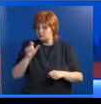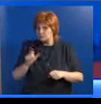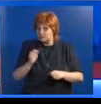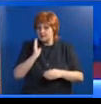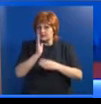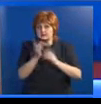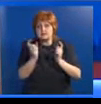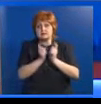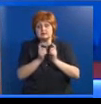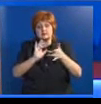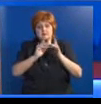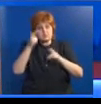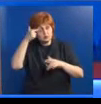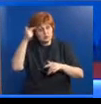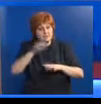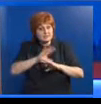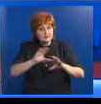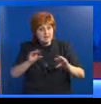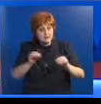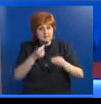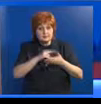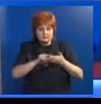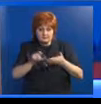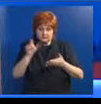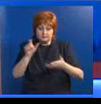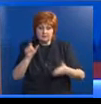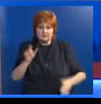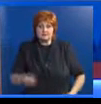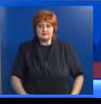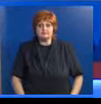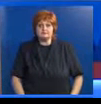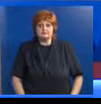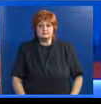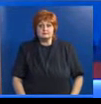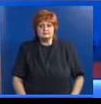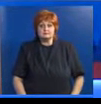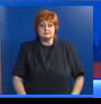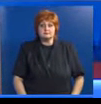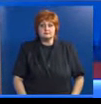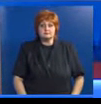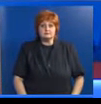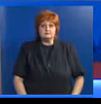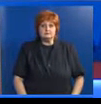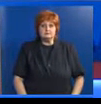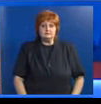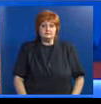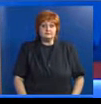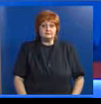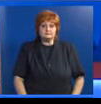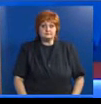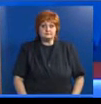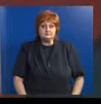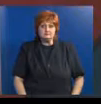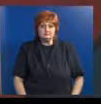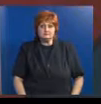нацеленный на борьбу с компьютерной безграмотностью. Юлия Баженова убедилась, пенсионеры теперь без труда смогут ответить, что такое браузер и как пользоваться